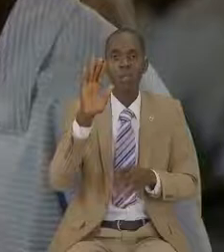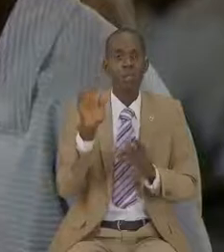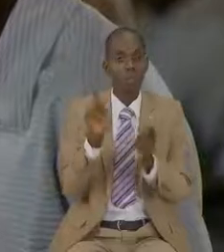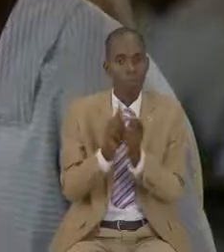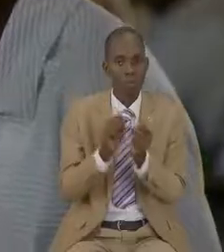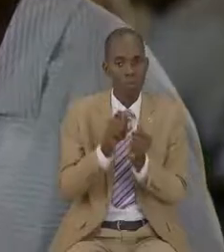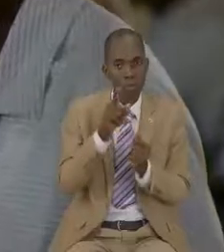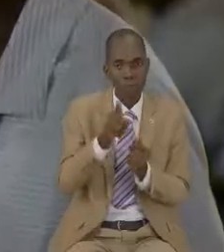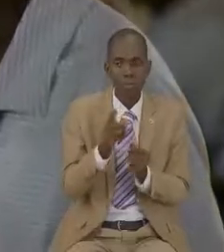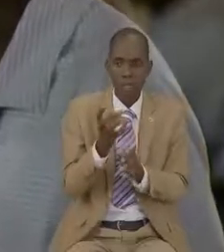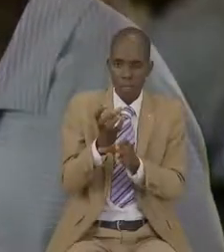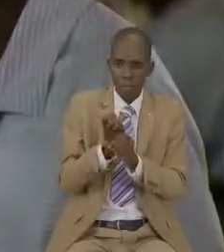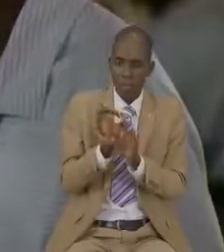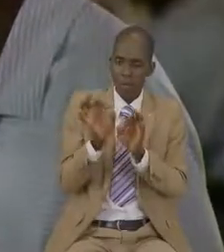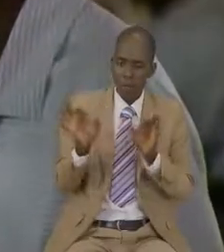Faites-le.